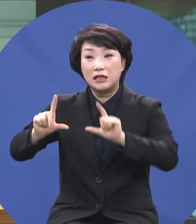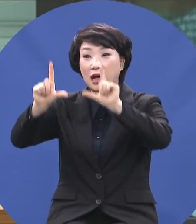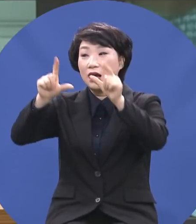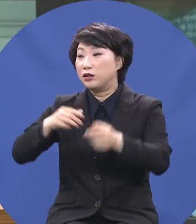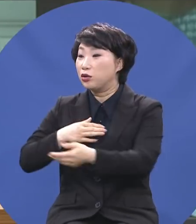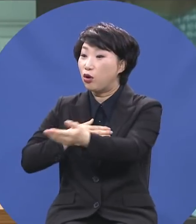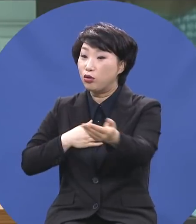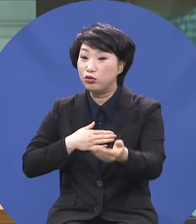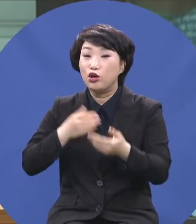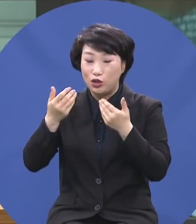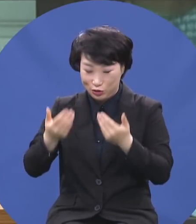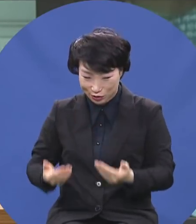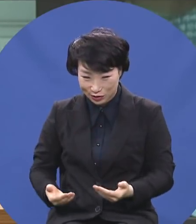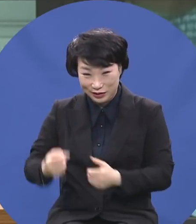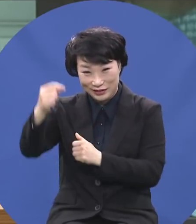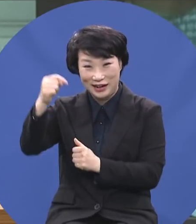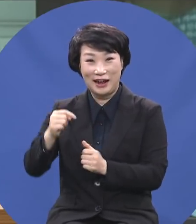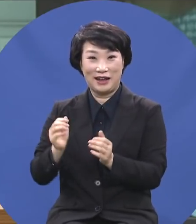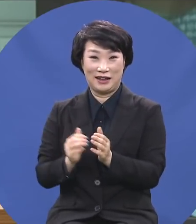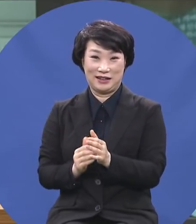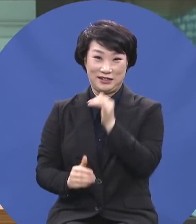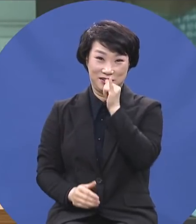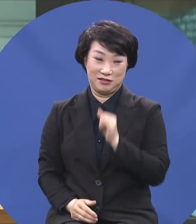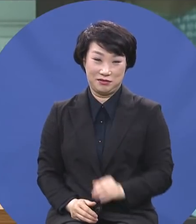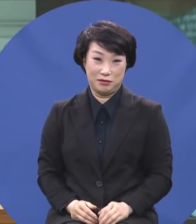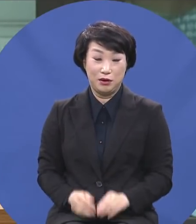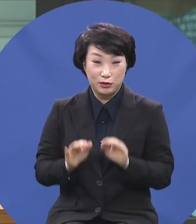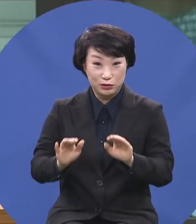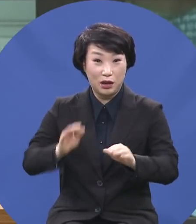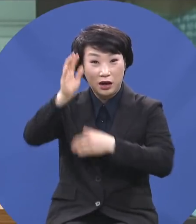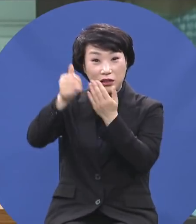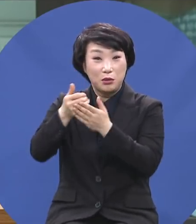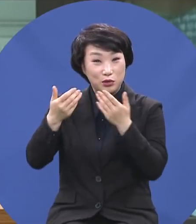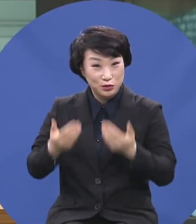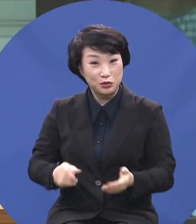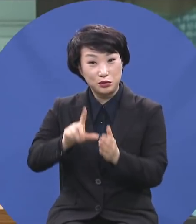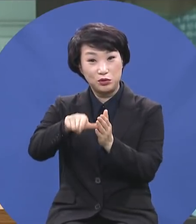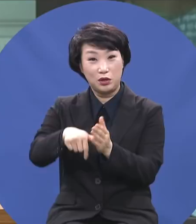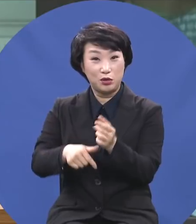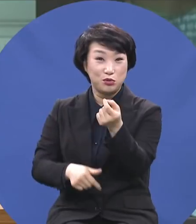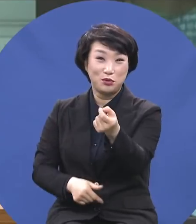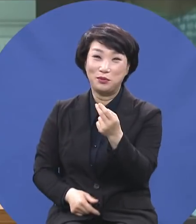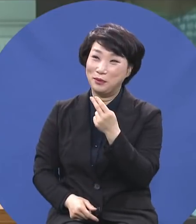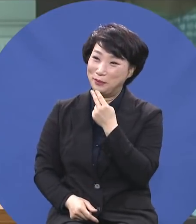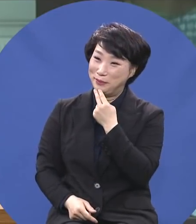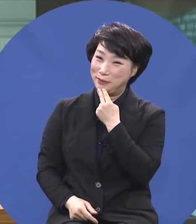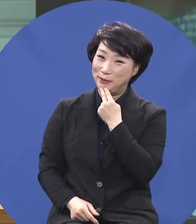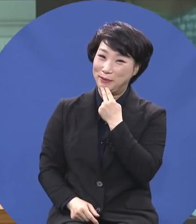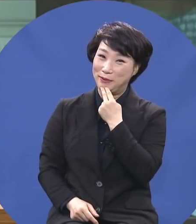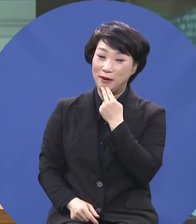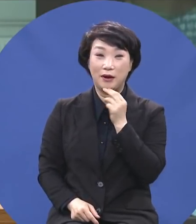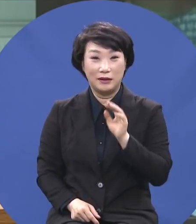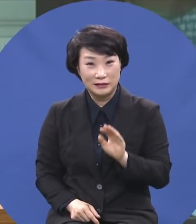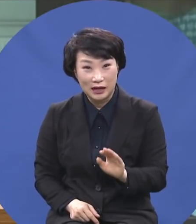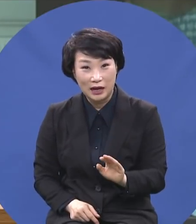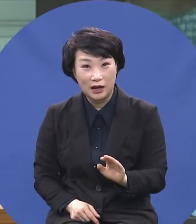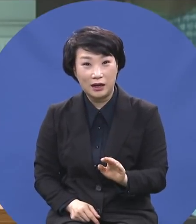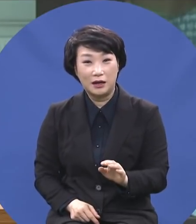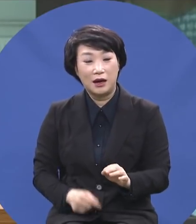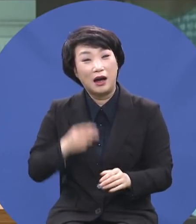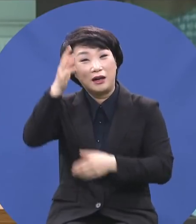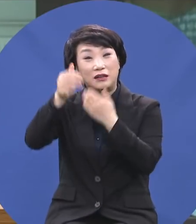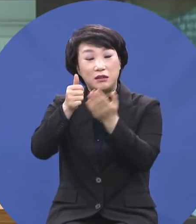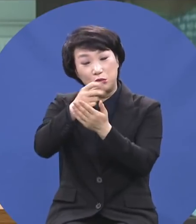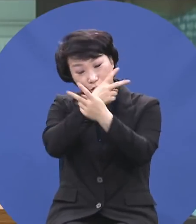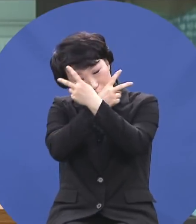날은 쉬라 했는데, 하나님은 쉬는 시간이 전혀 없으되